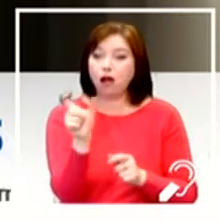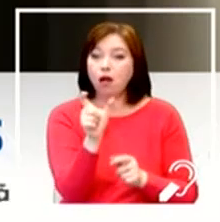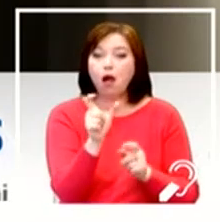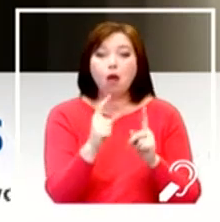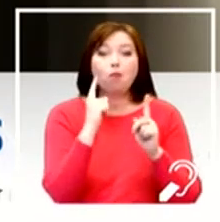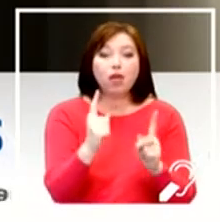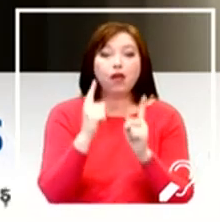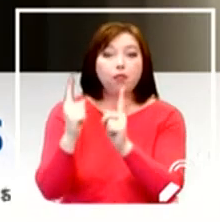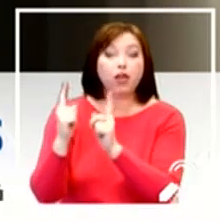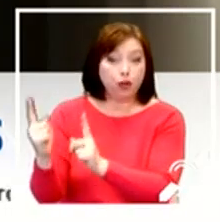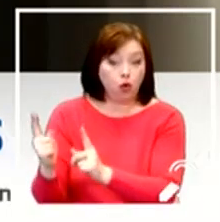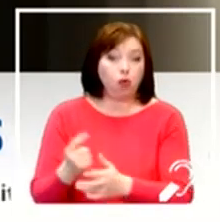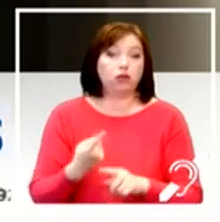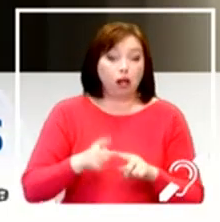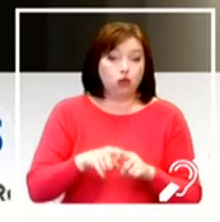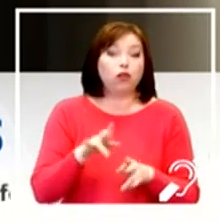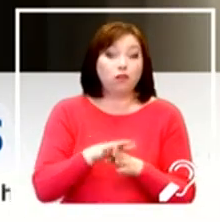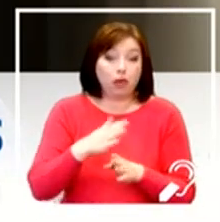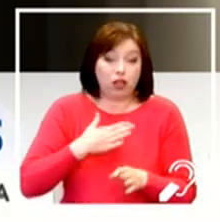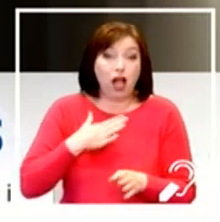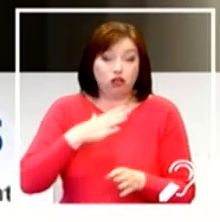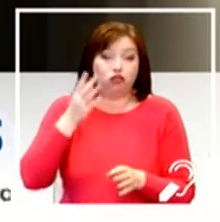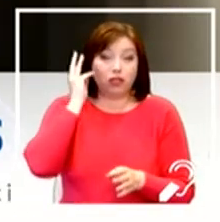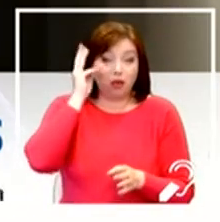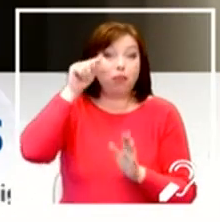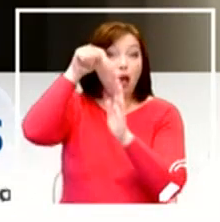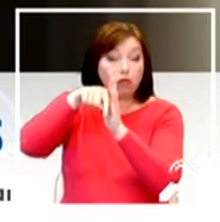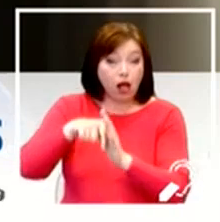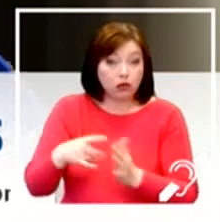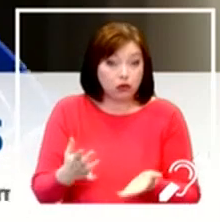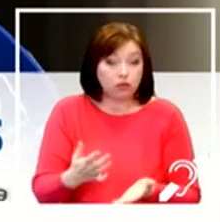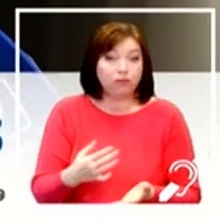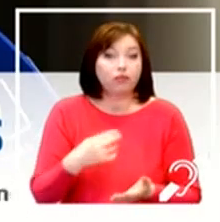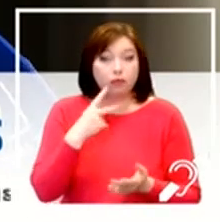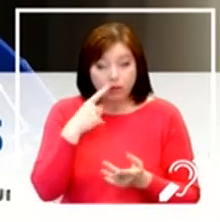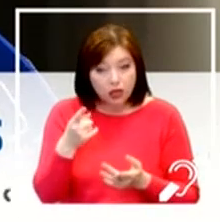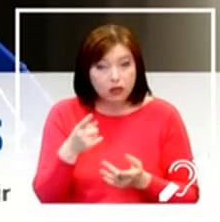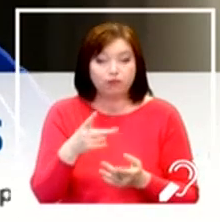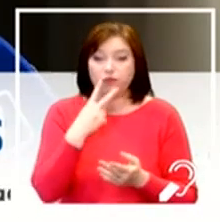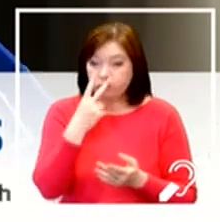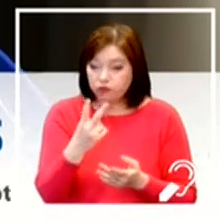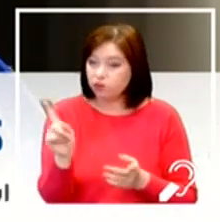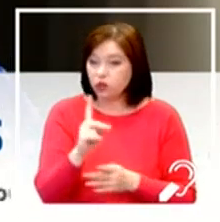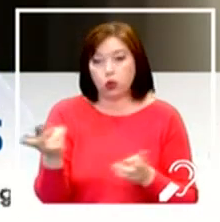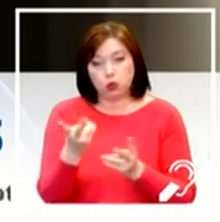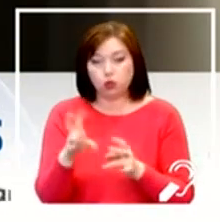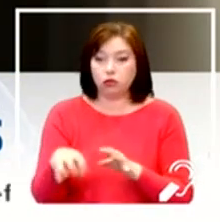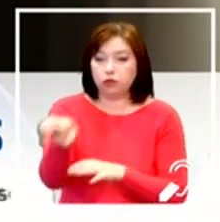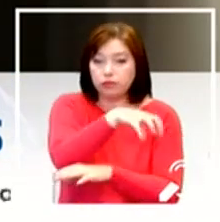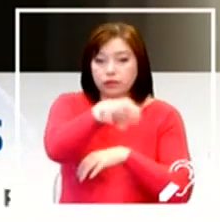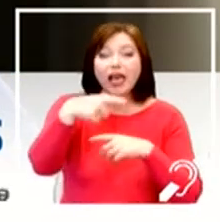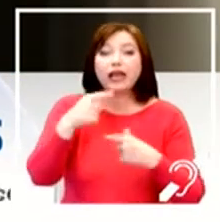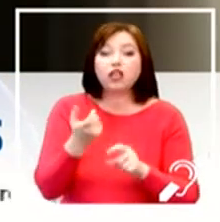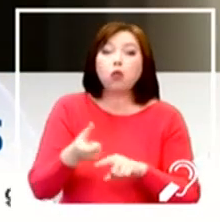care este realizat de către funcționarii noștri diplomatici, ne reorientăm spre acele destinații,